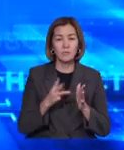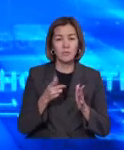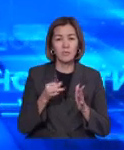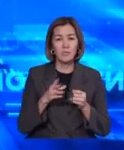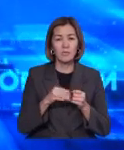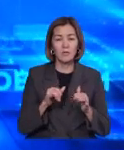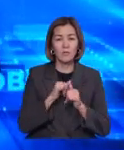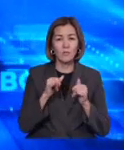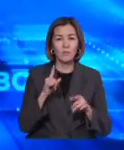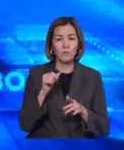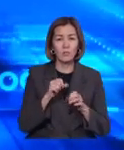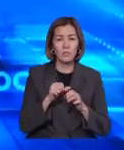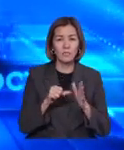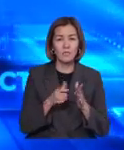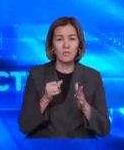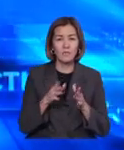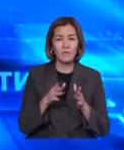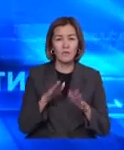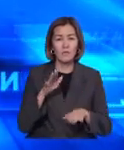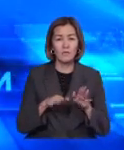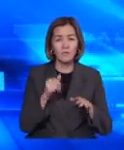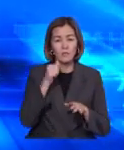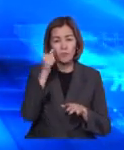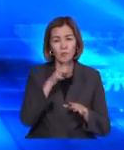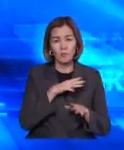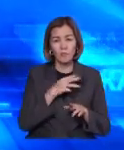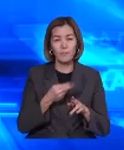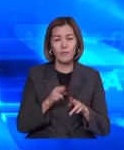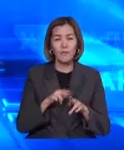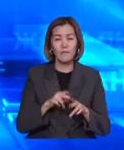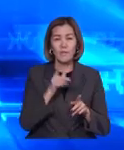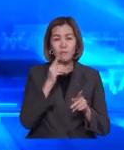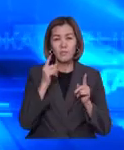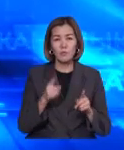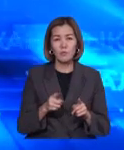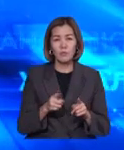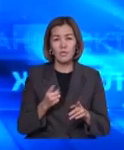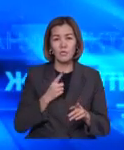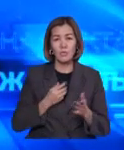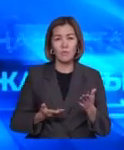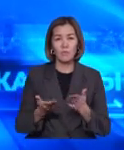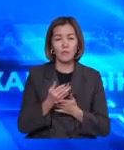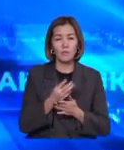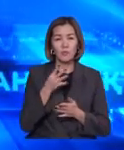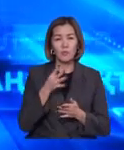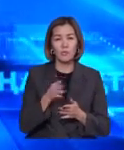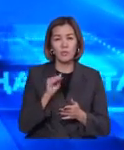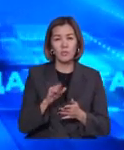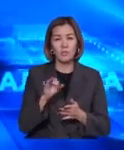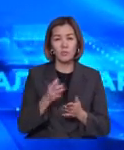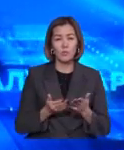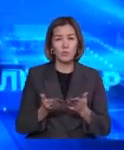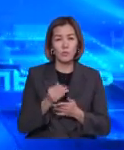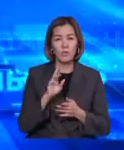гектара, увеличившись на 116 гектаров по сравнению с прошлым годом. В этом сезоне ожидается получить около 4000